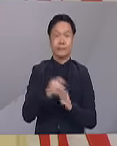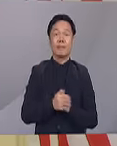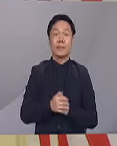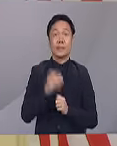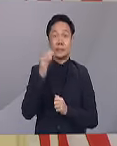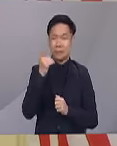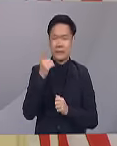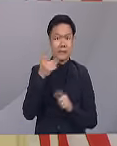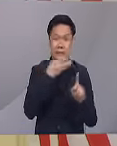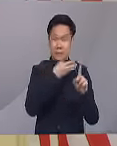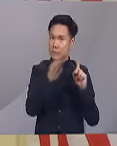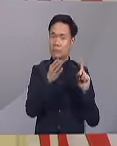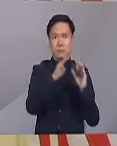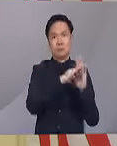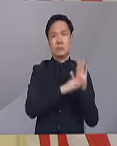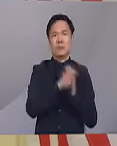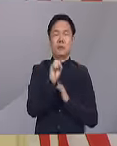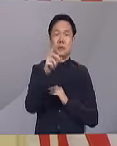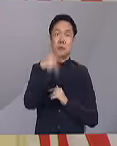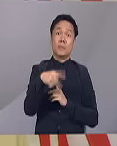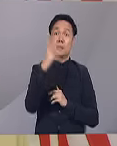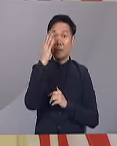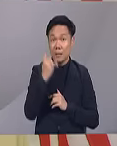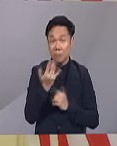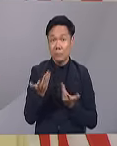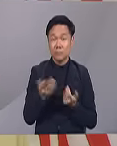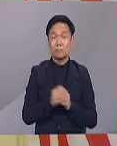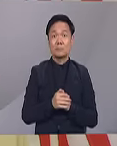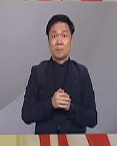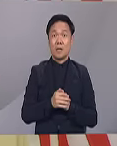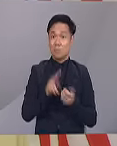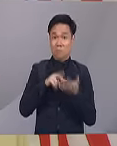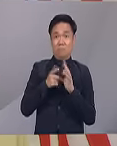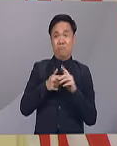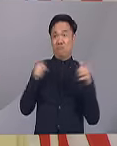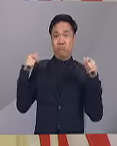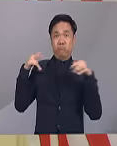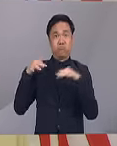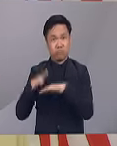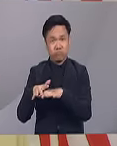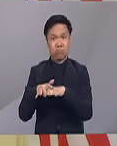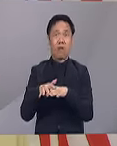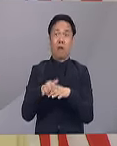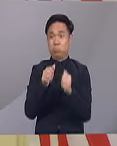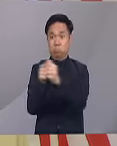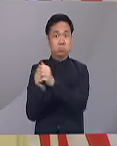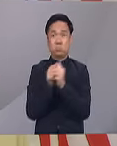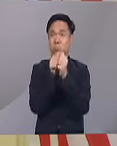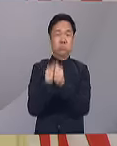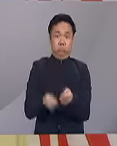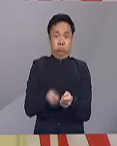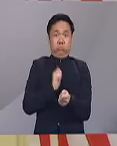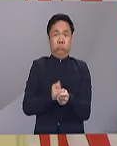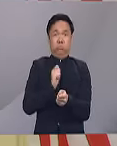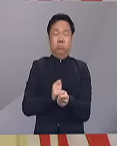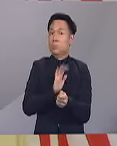segi SOP, kerana ianya dianggap sebagai tindakan yang boleh menyebabkan berlaku perhimpunan. Jadi